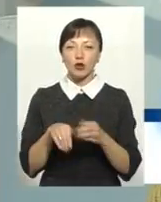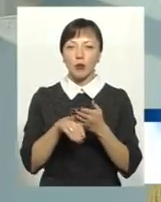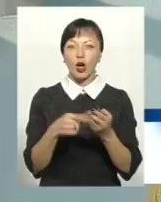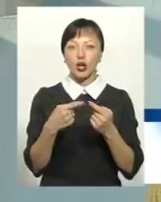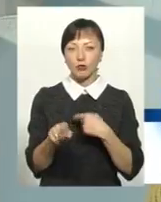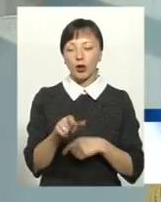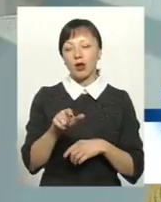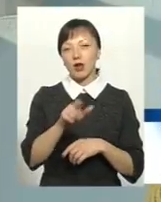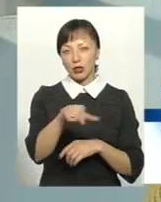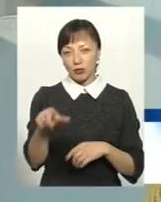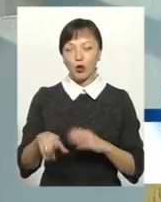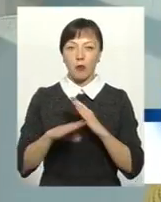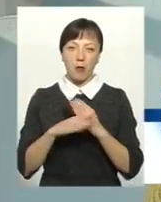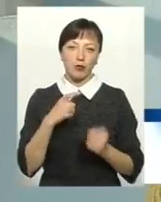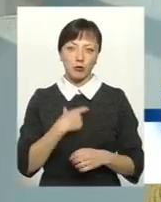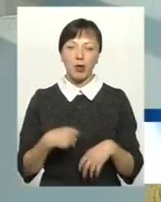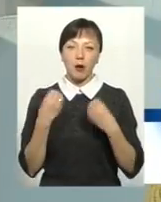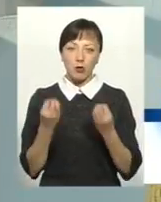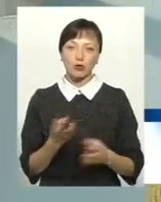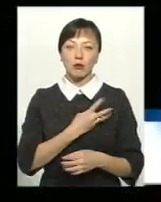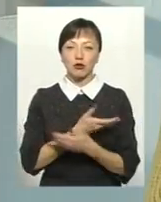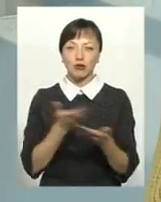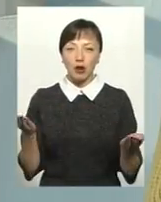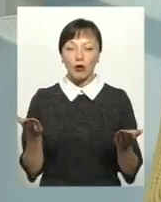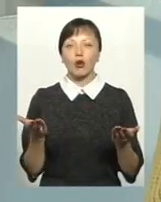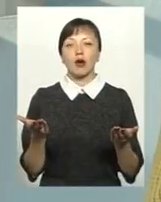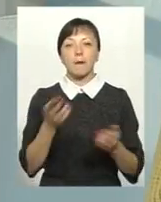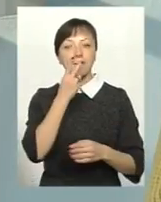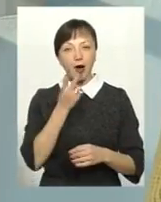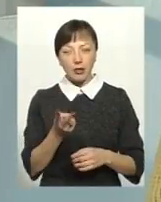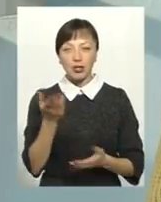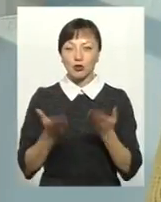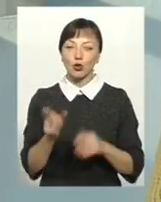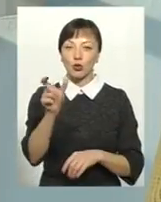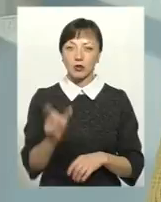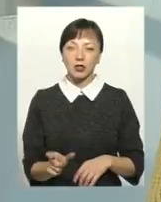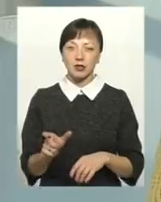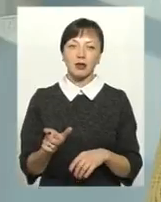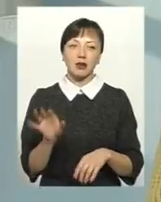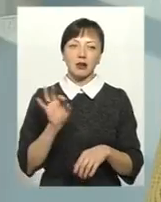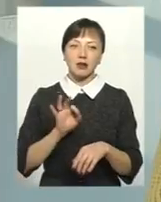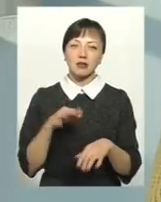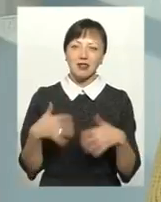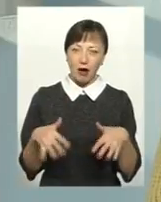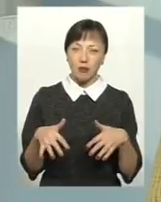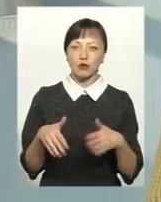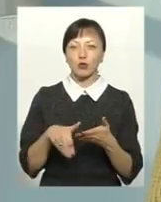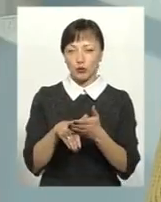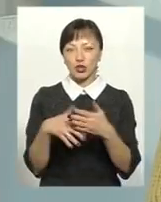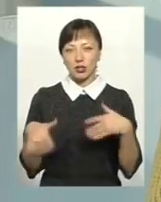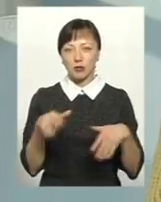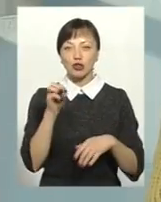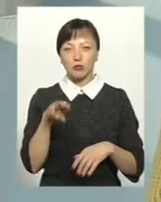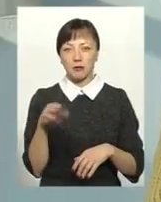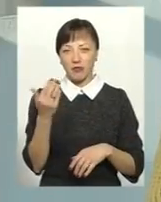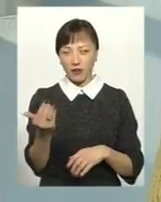іншим, ми допомагаємо собі. То я просто бажаю, щоб ви бачили, якщо людина слаба, щоб допоможіть слабшим,